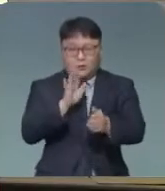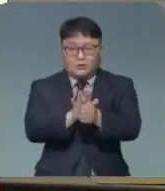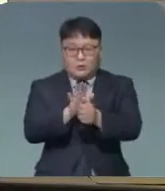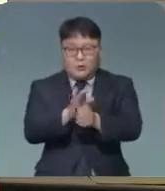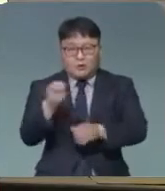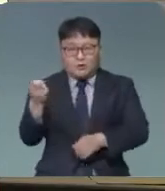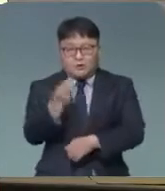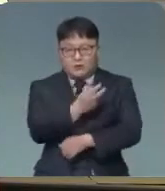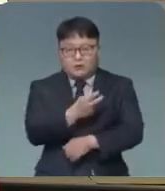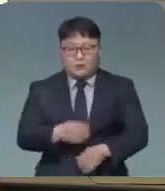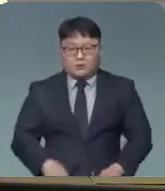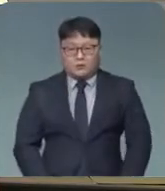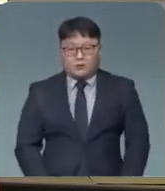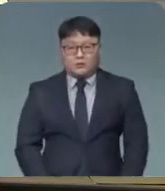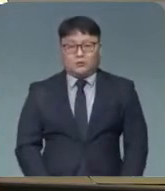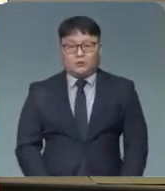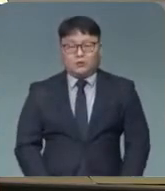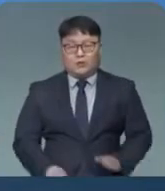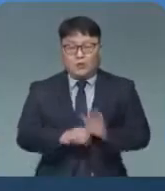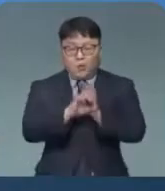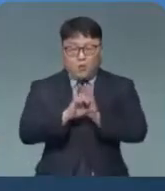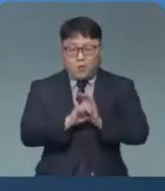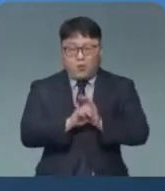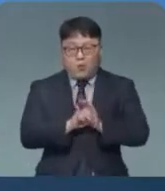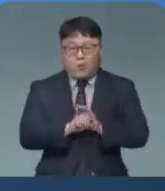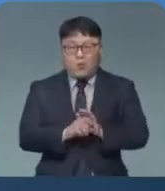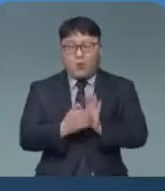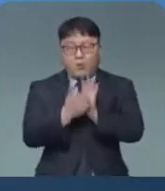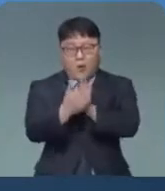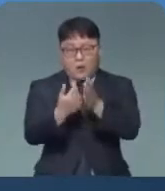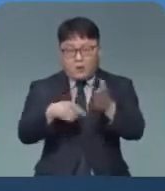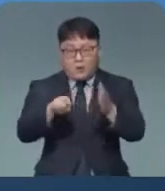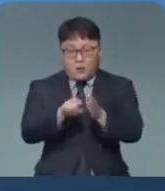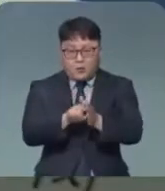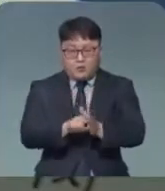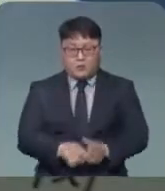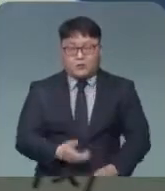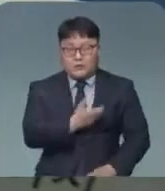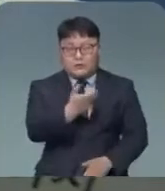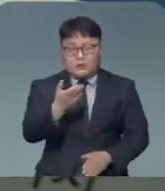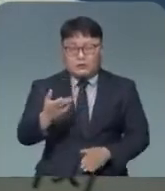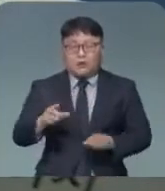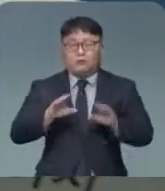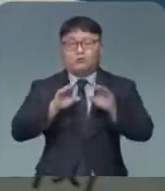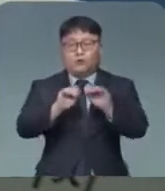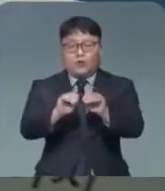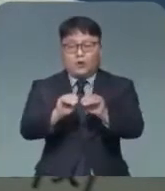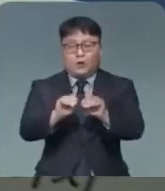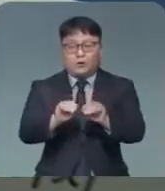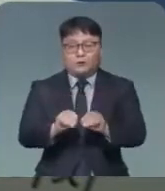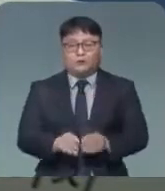주시고 방역당국은 코로나19 확산 차단을 위해 당분간 이동을 자제하고